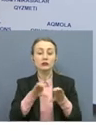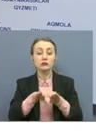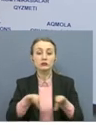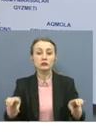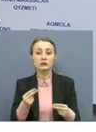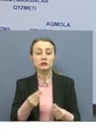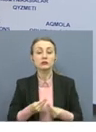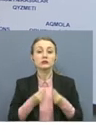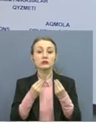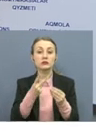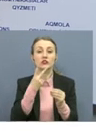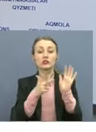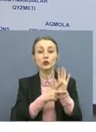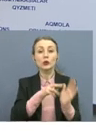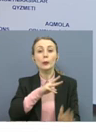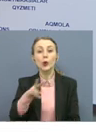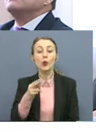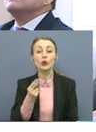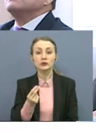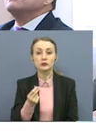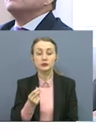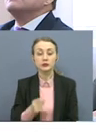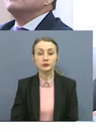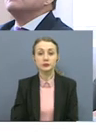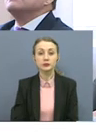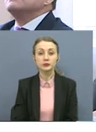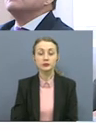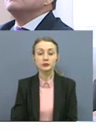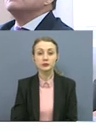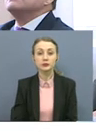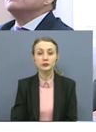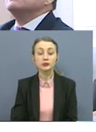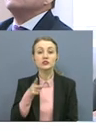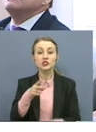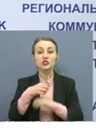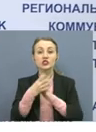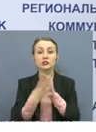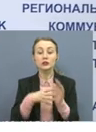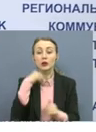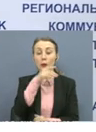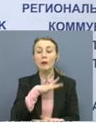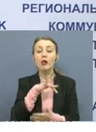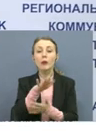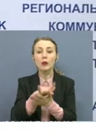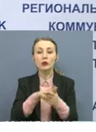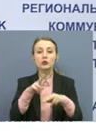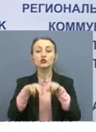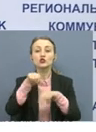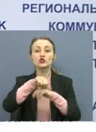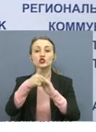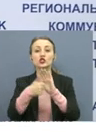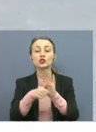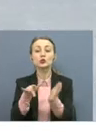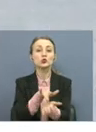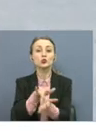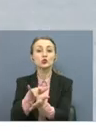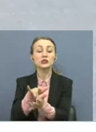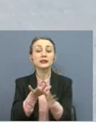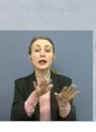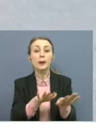Экономикалық дамудың жаңа моделіне тоқталған аудан басшысы бірқатар салаларда ілгерілеушілік барын айтты. Өткен жылы 16